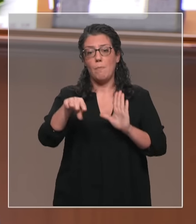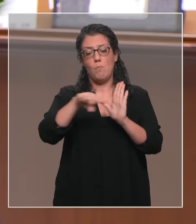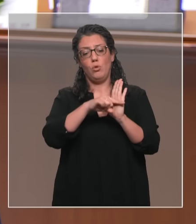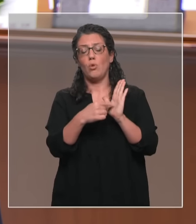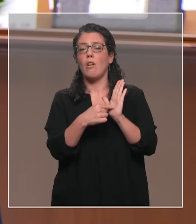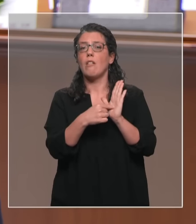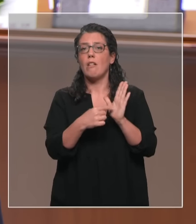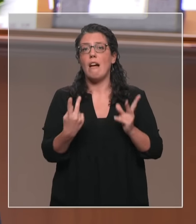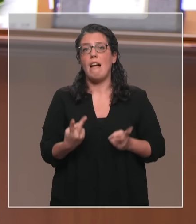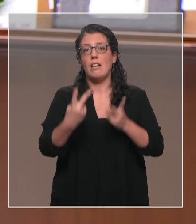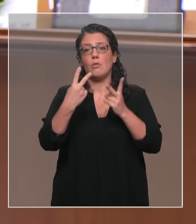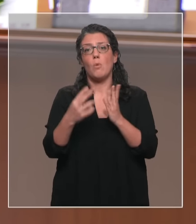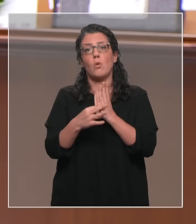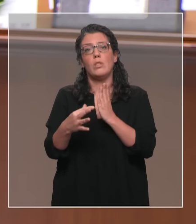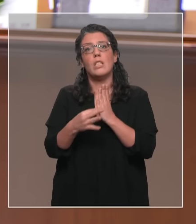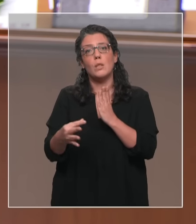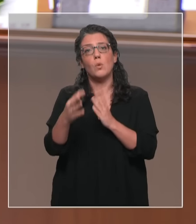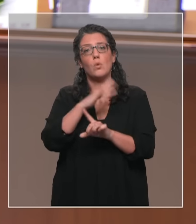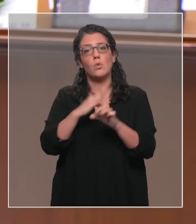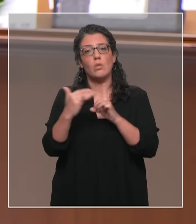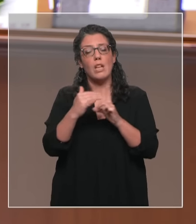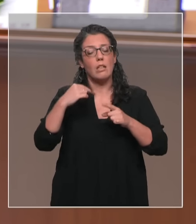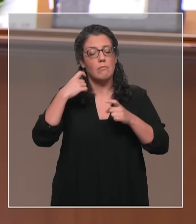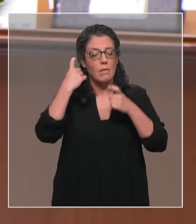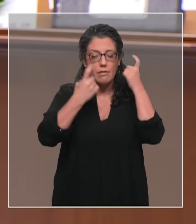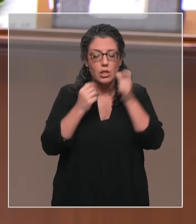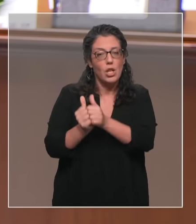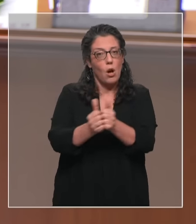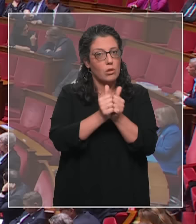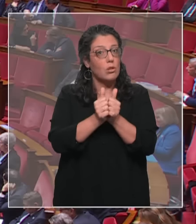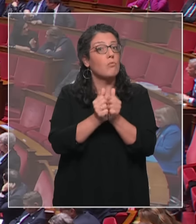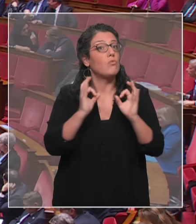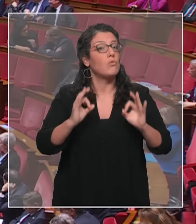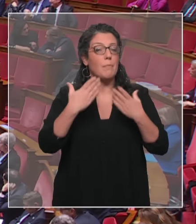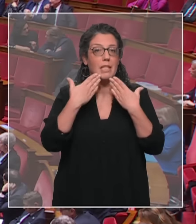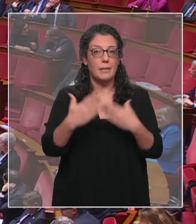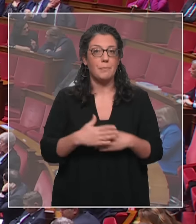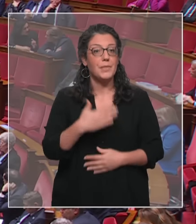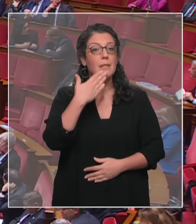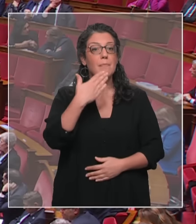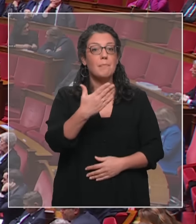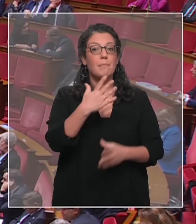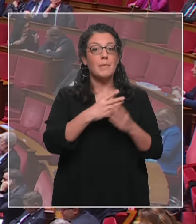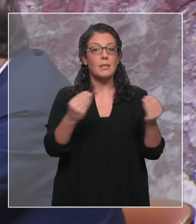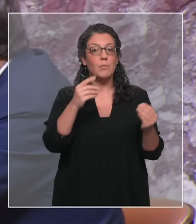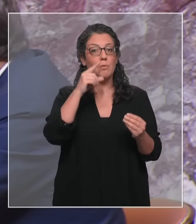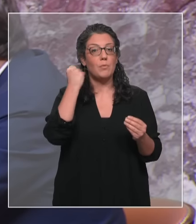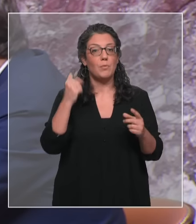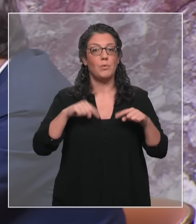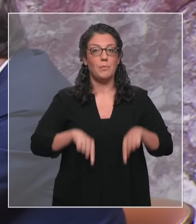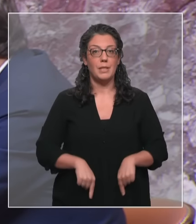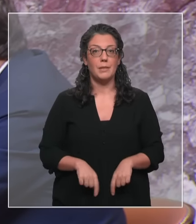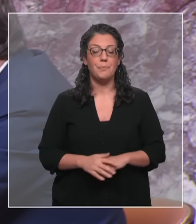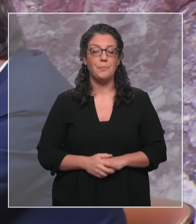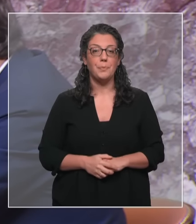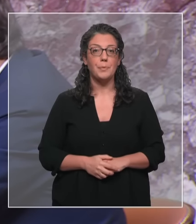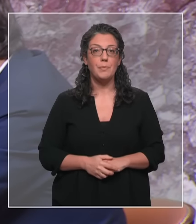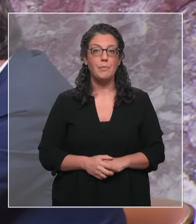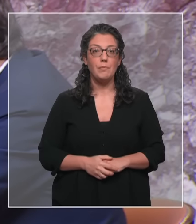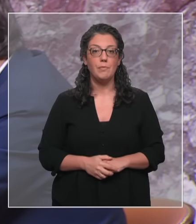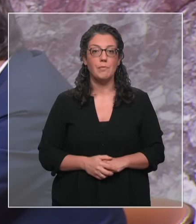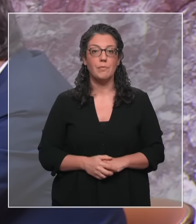concerne les allègements de cotisations sociales. Nous y travaillons à vos côtés. Je vous remercie. Merci beaucoup, Monsieur le Ministre. La